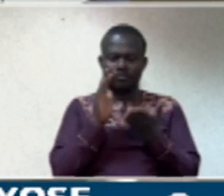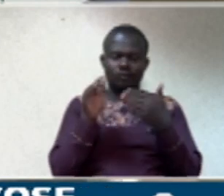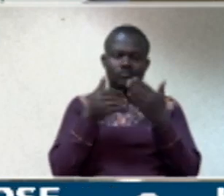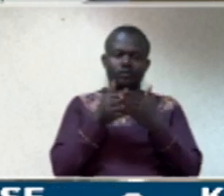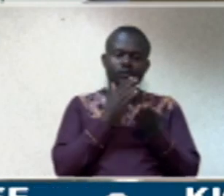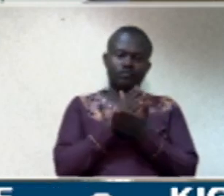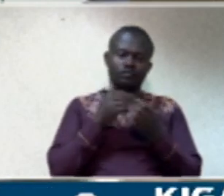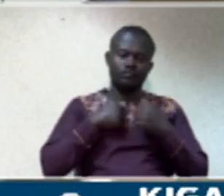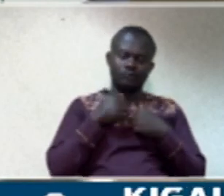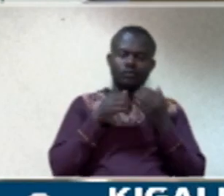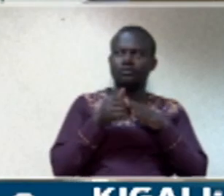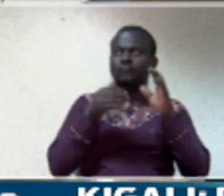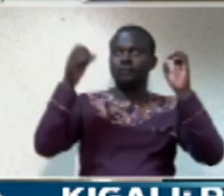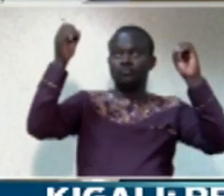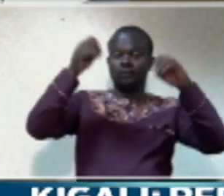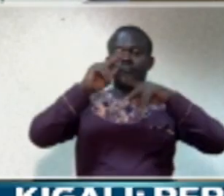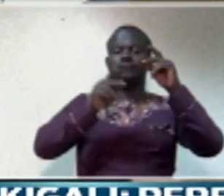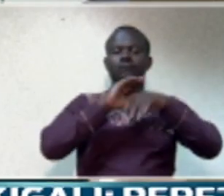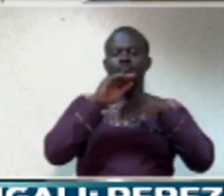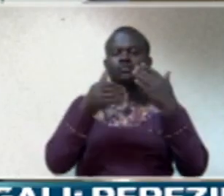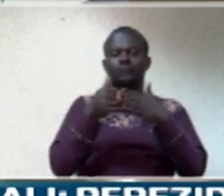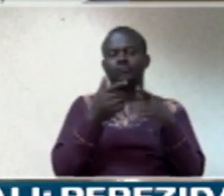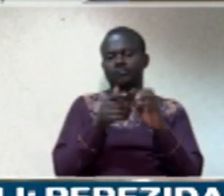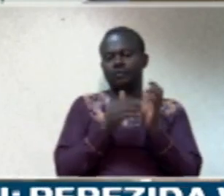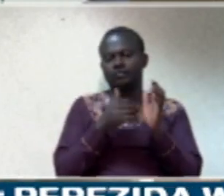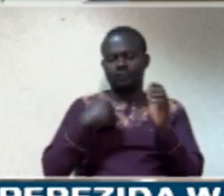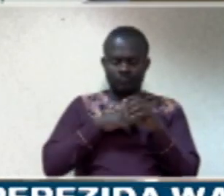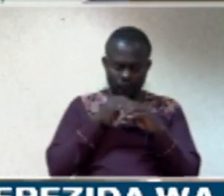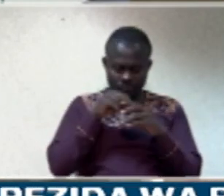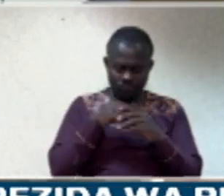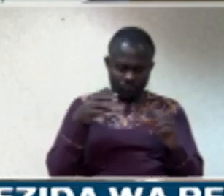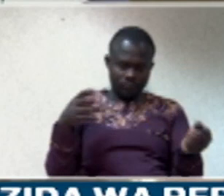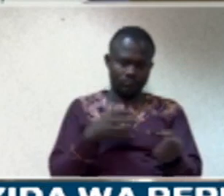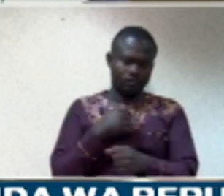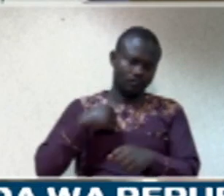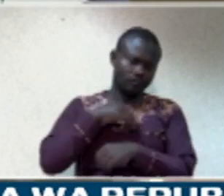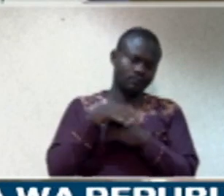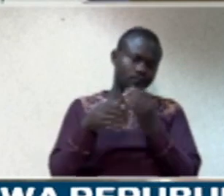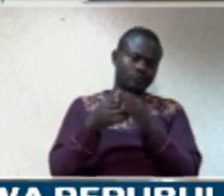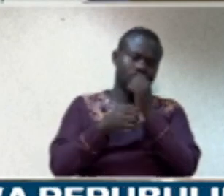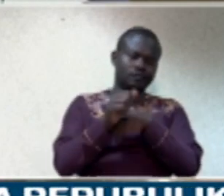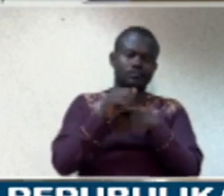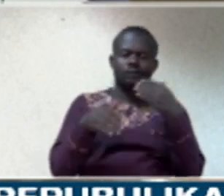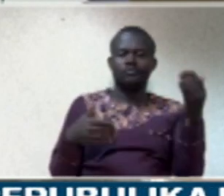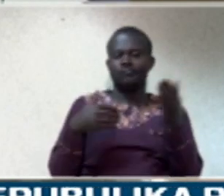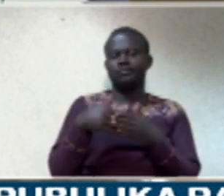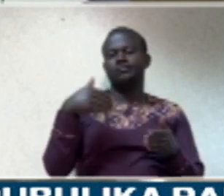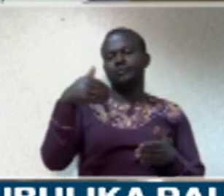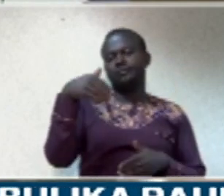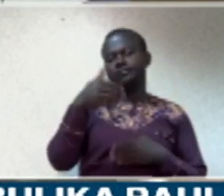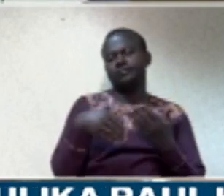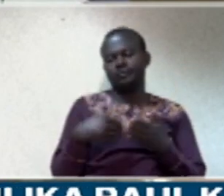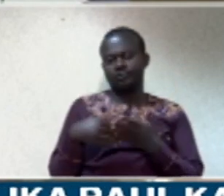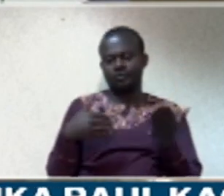ni ukuri ko abanyarwanda biragaragarira buri wese ahubwo tugomba gushyiramo imbaraga twese mu bikorwa byose bya buri munsi